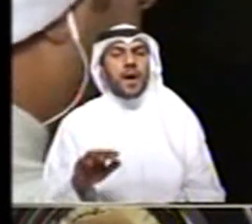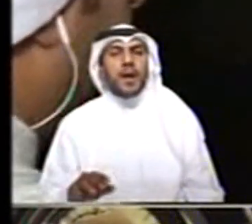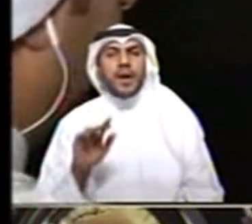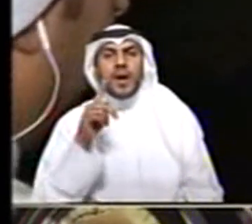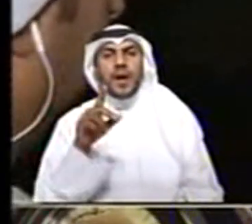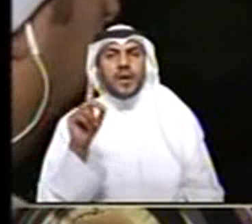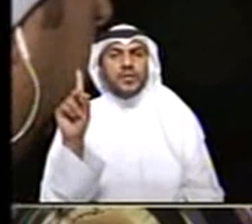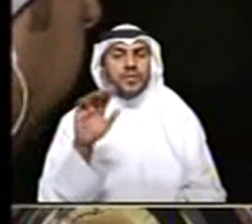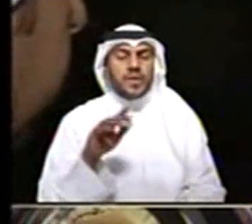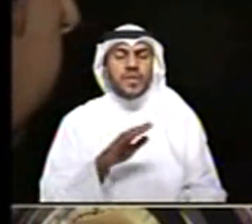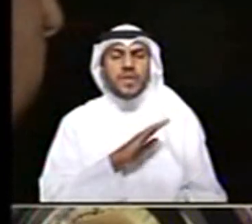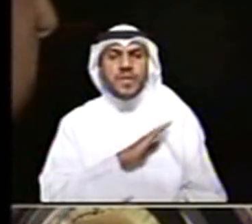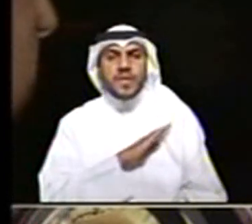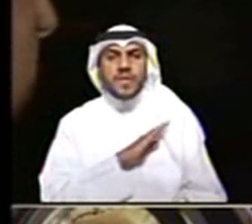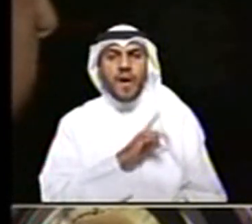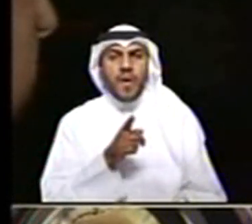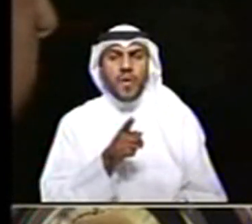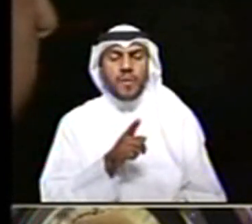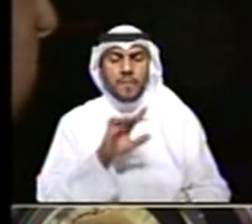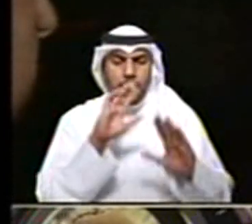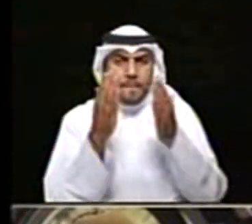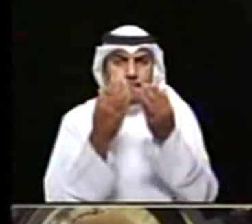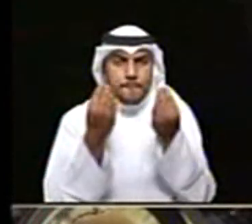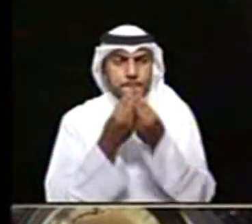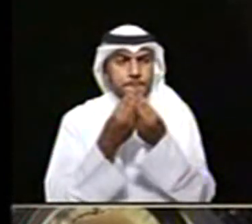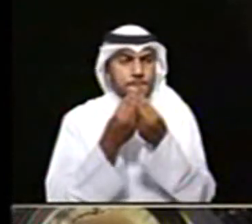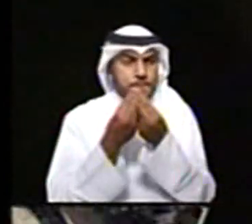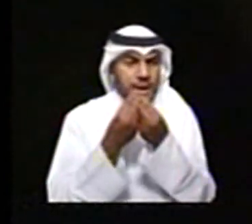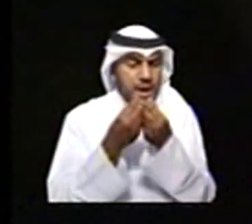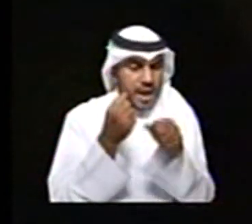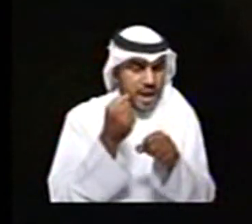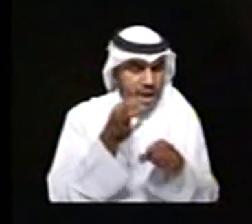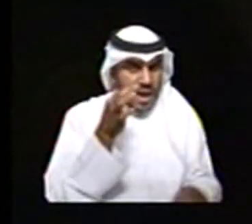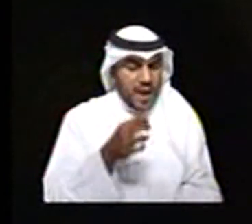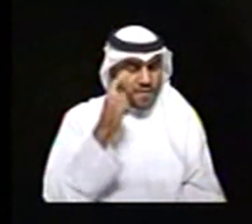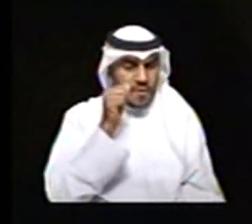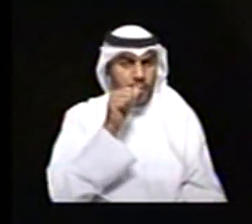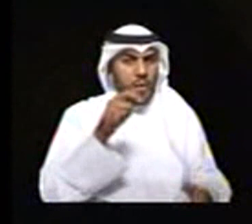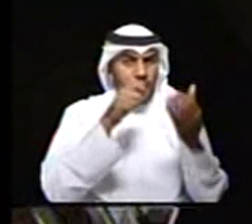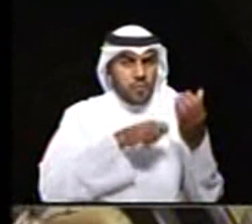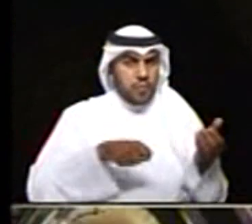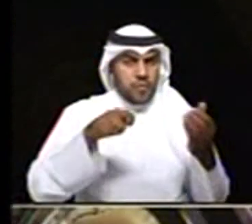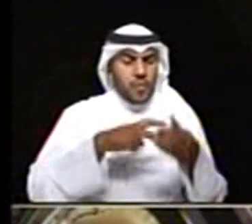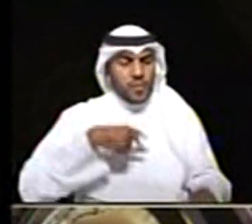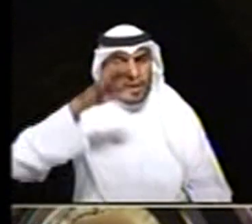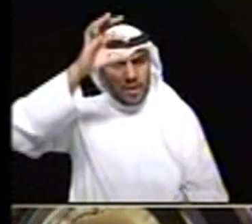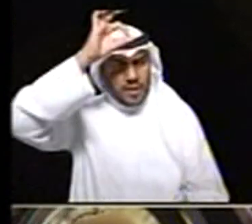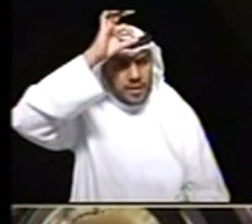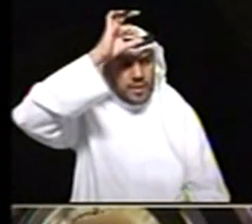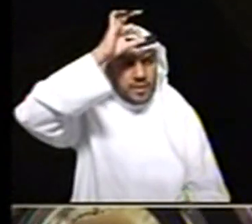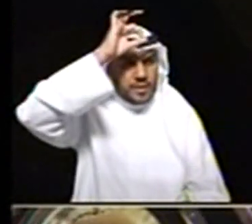الطوارئ في الدفاع المدني موجود فيها ممثلين من إدارة عامة الأطفاء، من وزارة الداخلية،